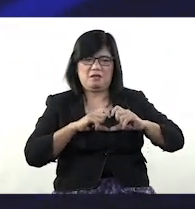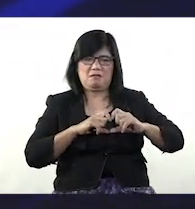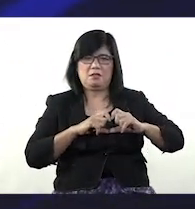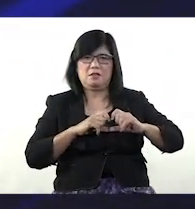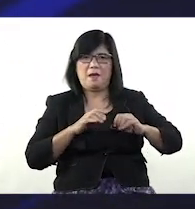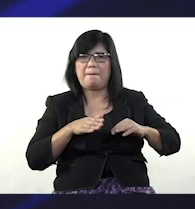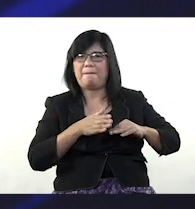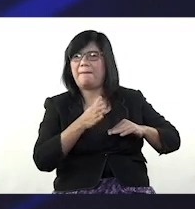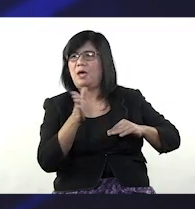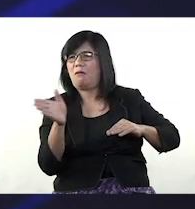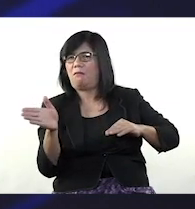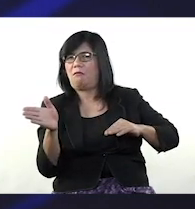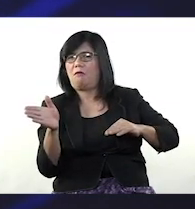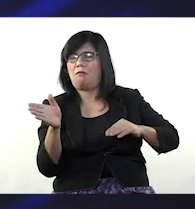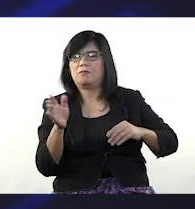spes